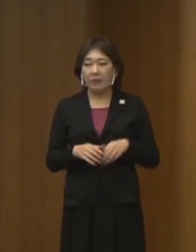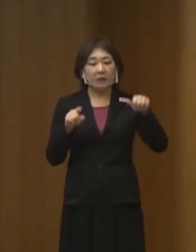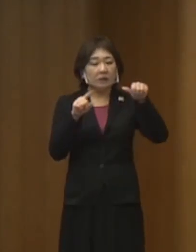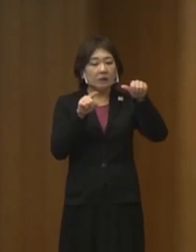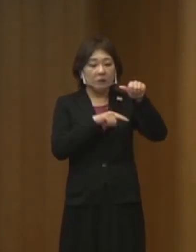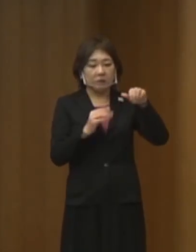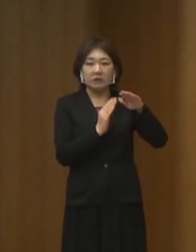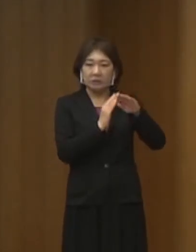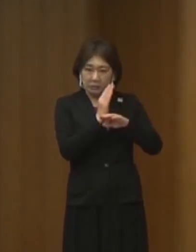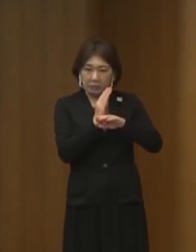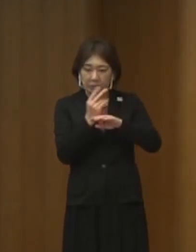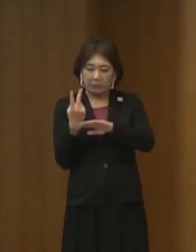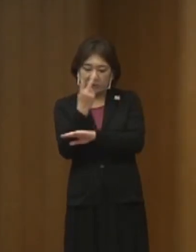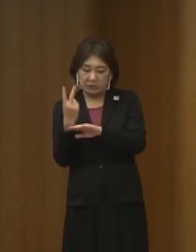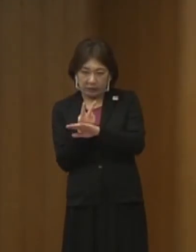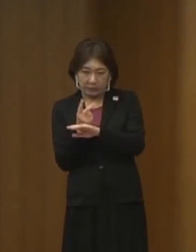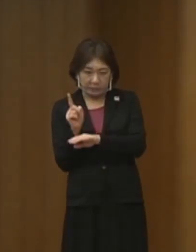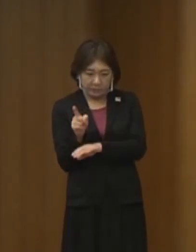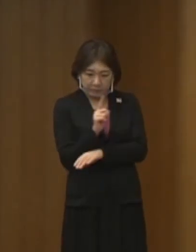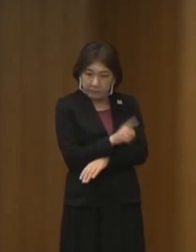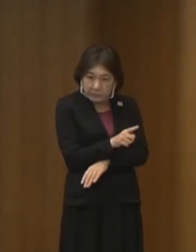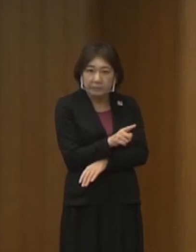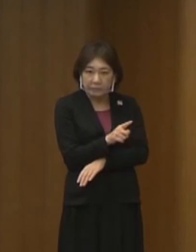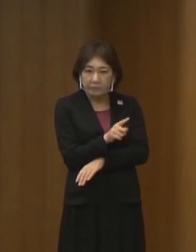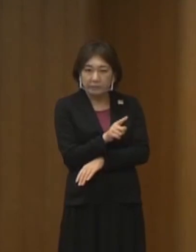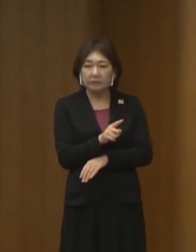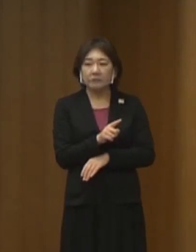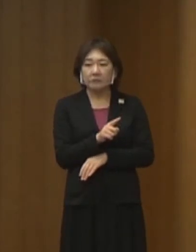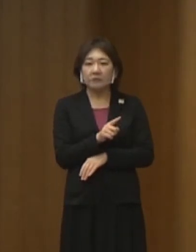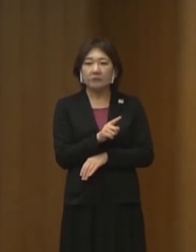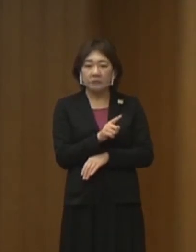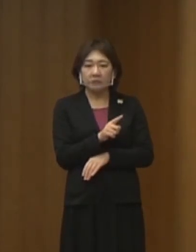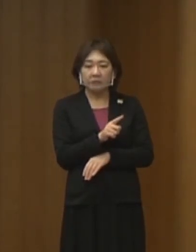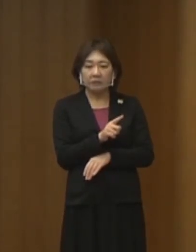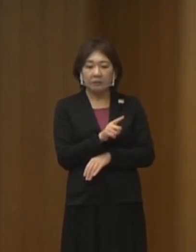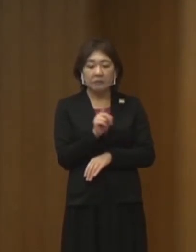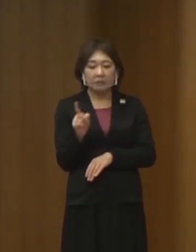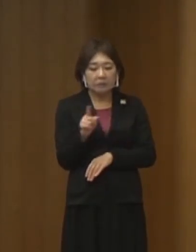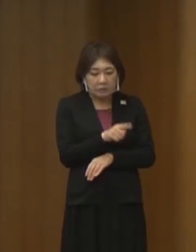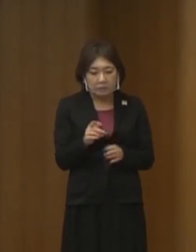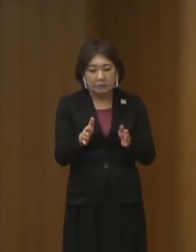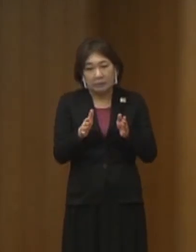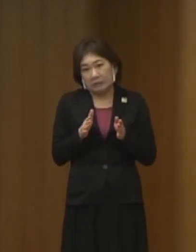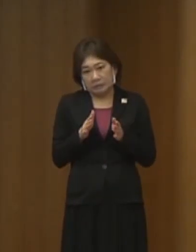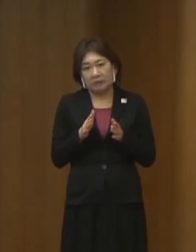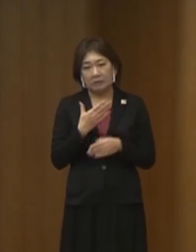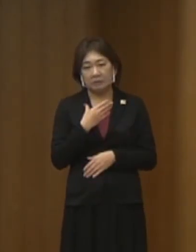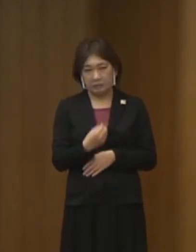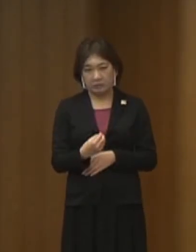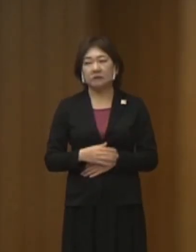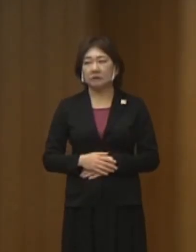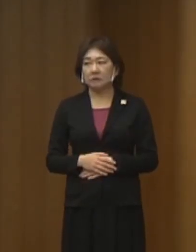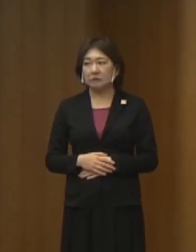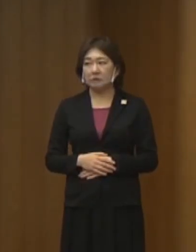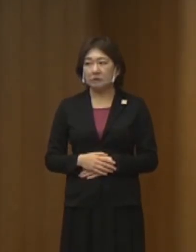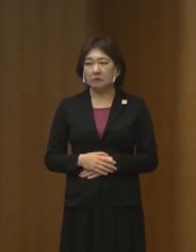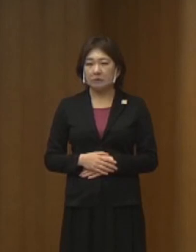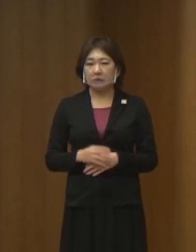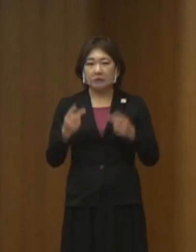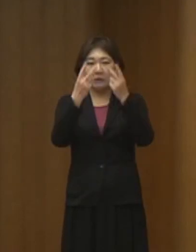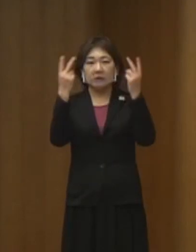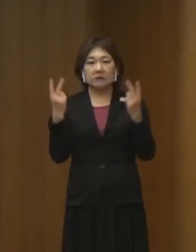2時間、そういったもので、長時間での飲食は控えていただくということ、これは全